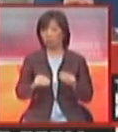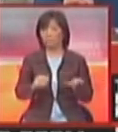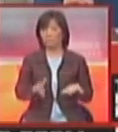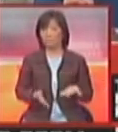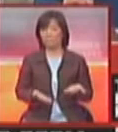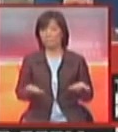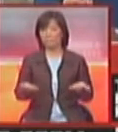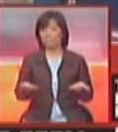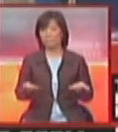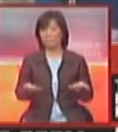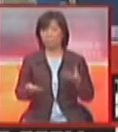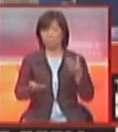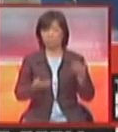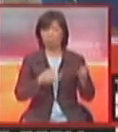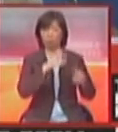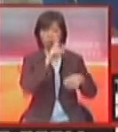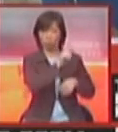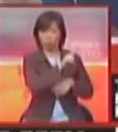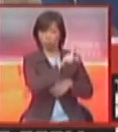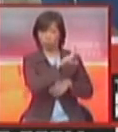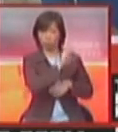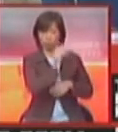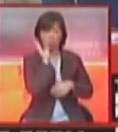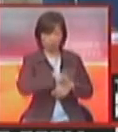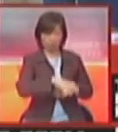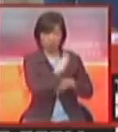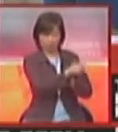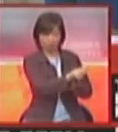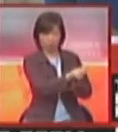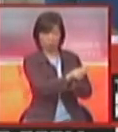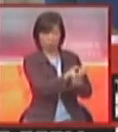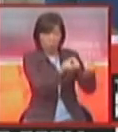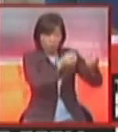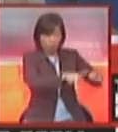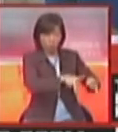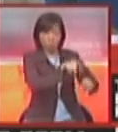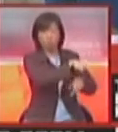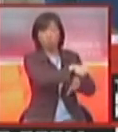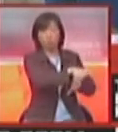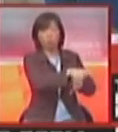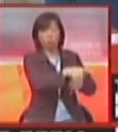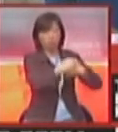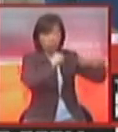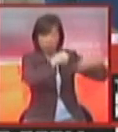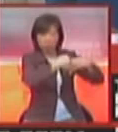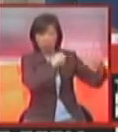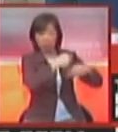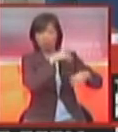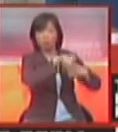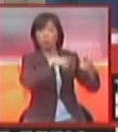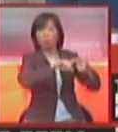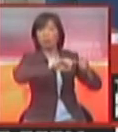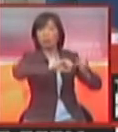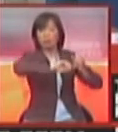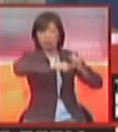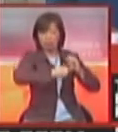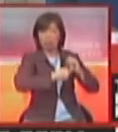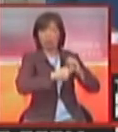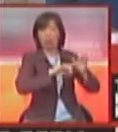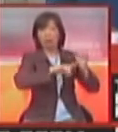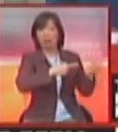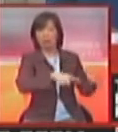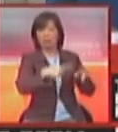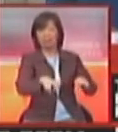yung Tulfo Brothers mag-explain mula nung ginawa na nangyaring insidente at yung ating